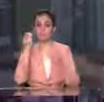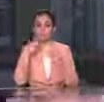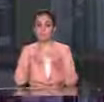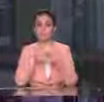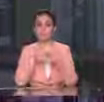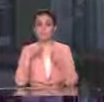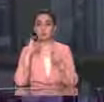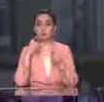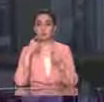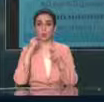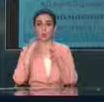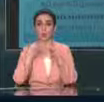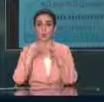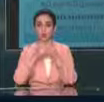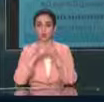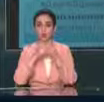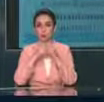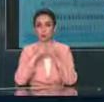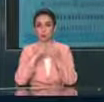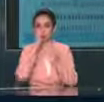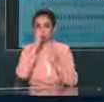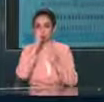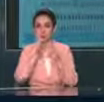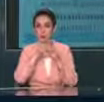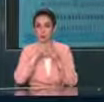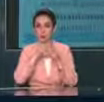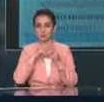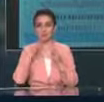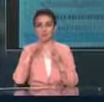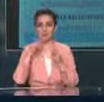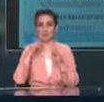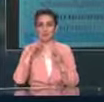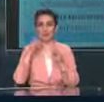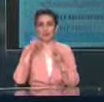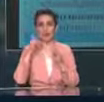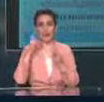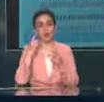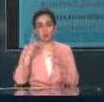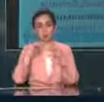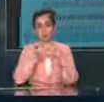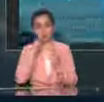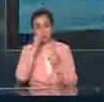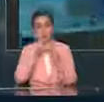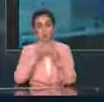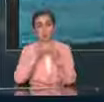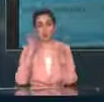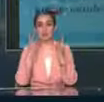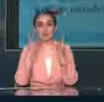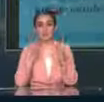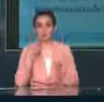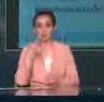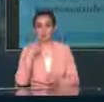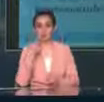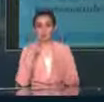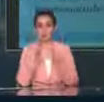челюсть сильно болела челюсть не может быть сломлено это дух может быть сломлен и учились может быть сломаны и дальше какие